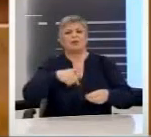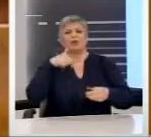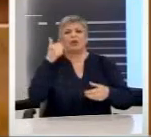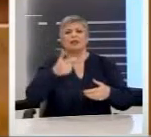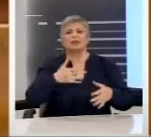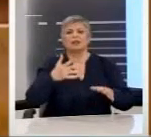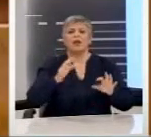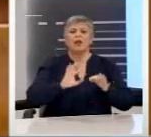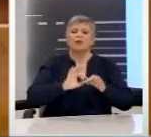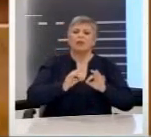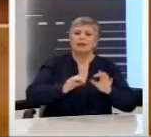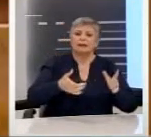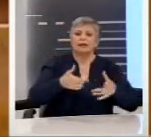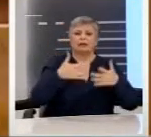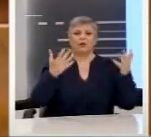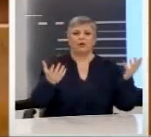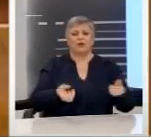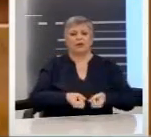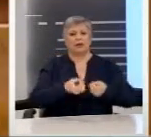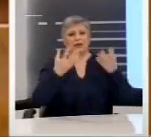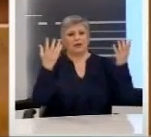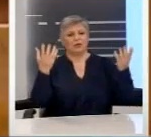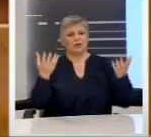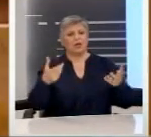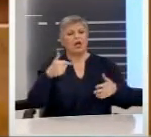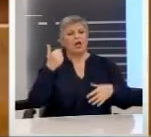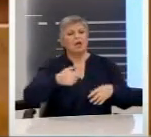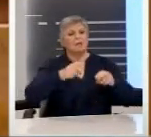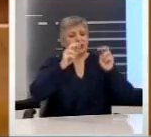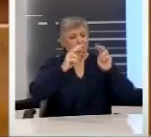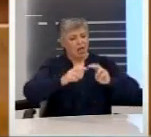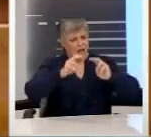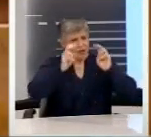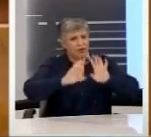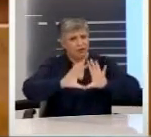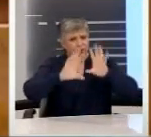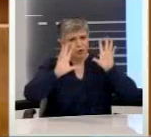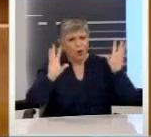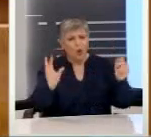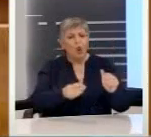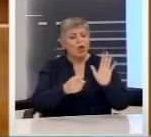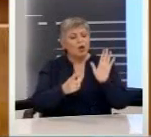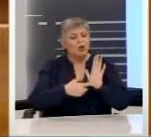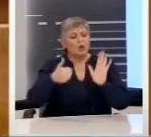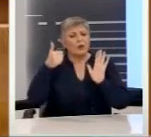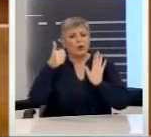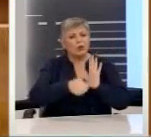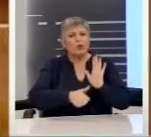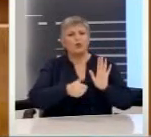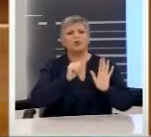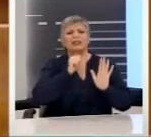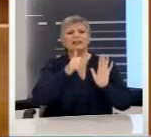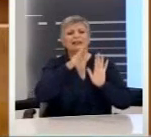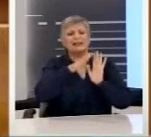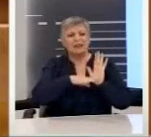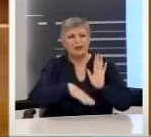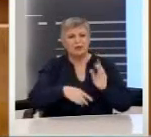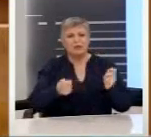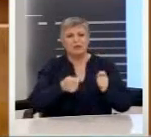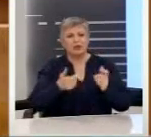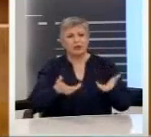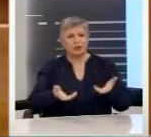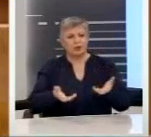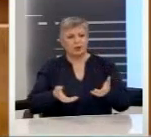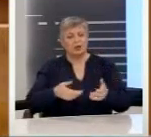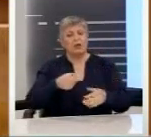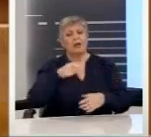σενάριο ολόκληρο της πρότασής σας? Τίποτα απολύτως. Τα πάντα ερευνώνται κανονικά και σύμφωνα με τον νόμο και το Σύνταγμα. Και ένα τελευταίο, κύριε Πρόεδρε. Κύριε Λάπα, είναι πέντε